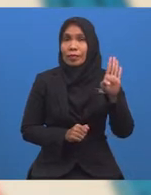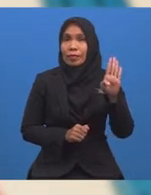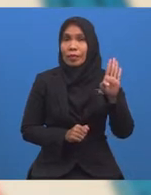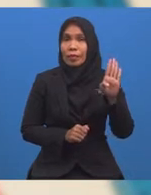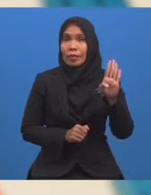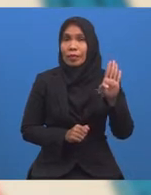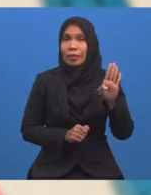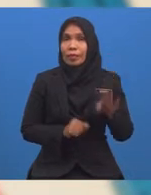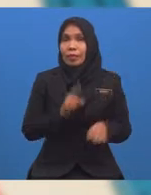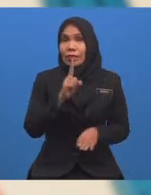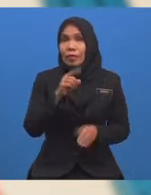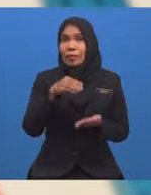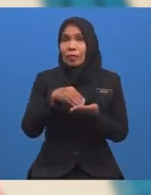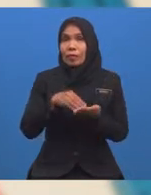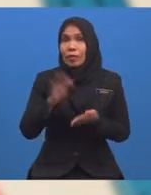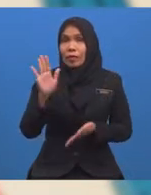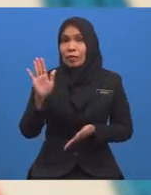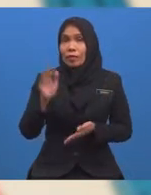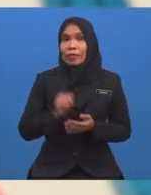bab1 Misbah